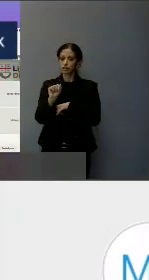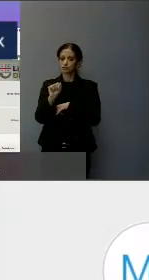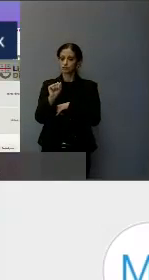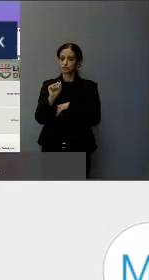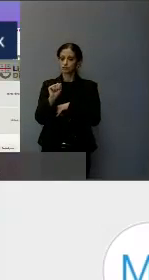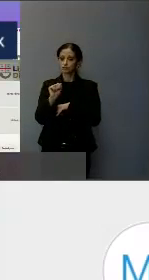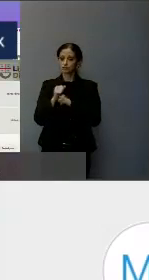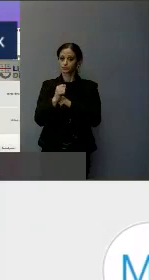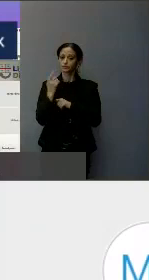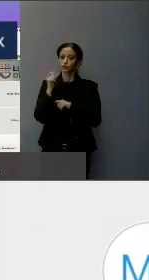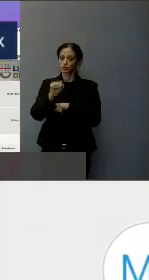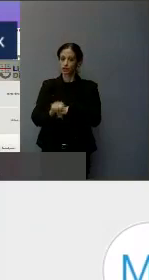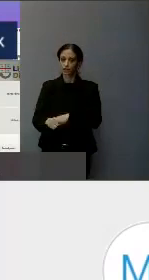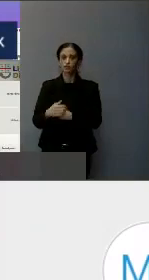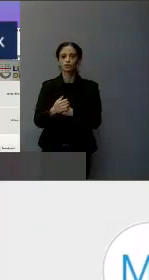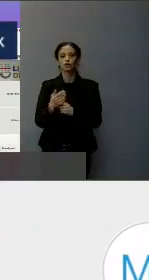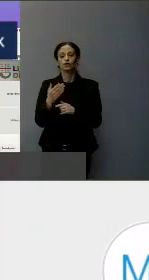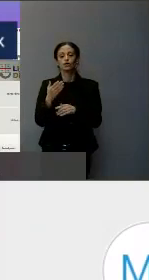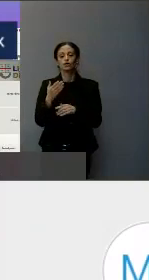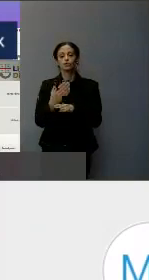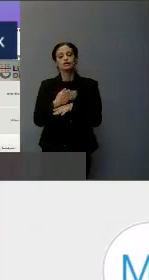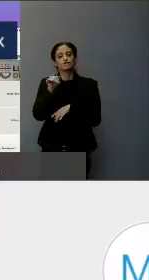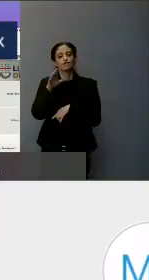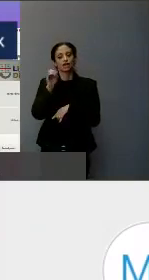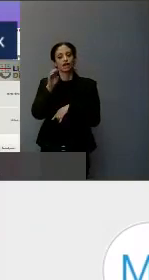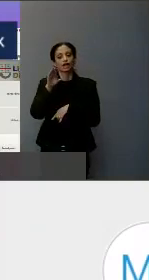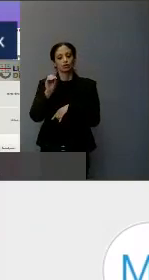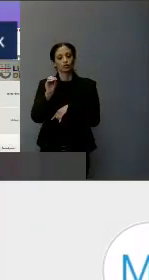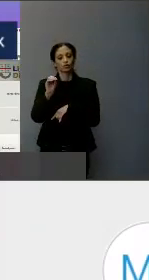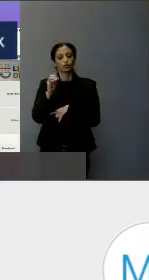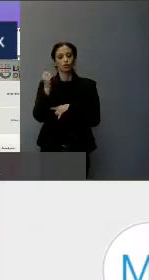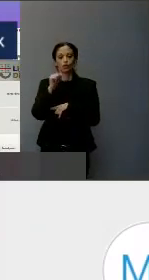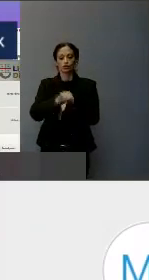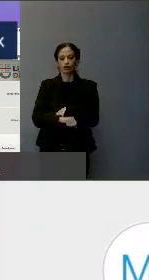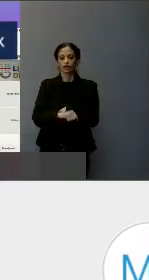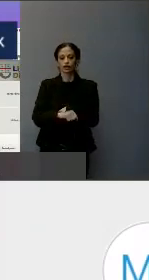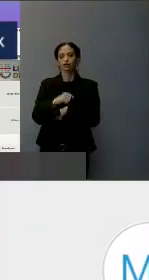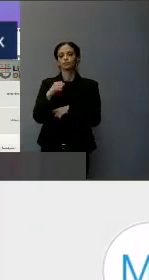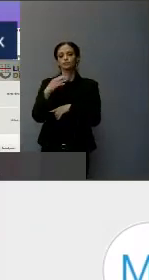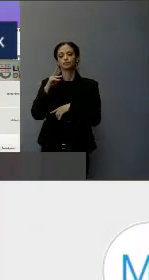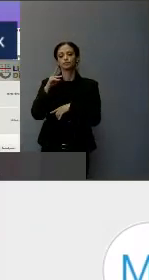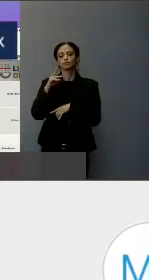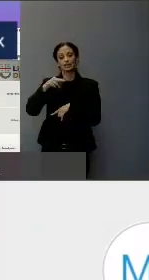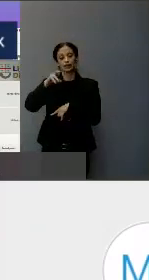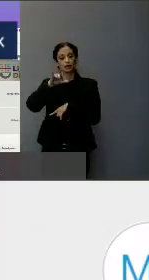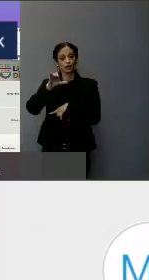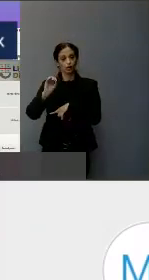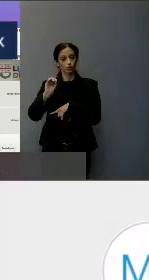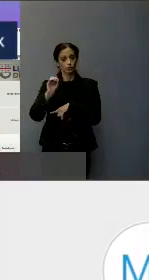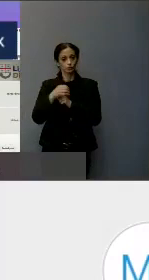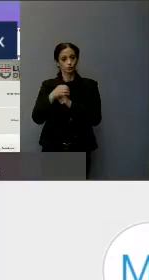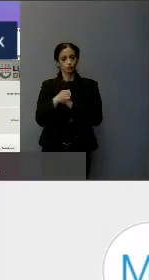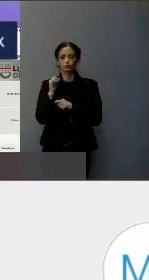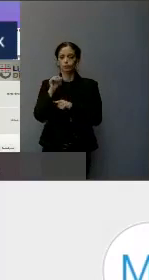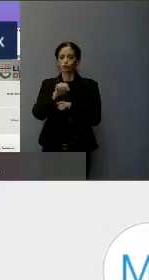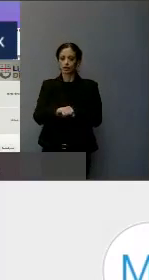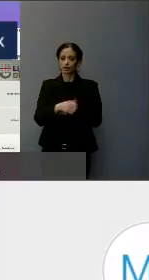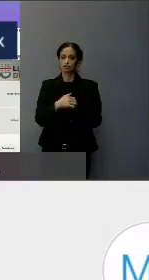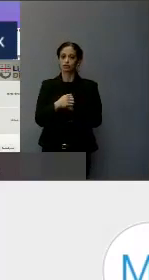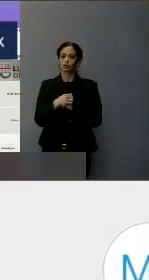contrario consigliere ferrero contrario consigliere grillo contrario